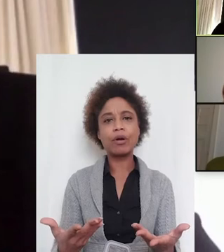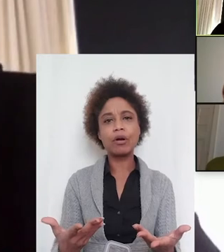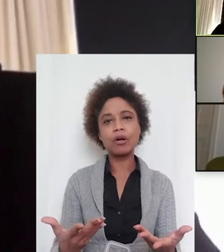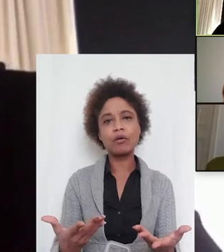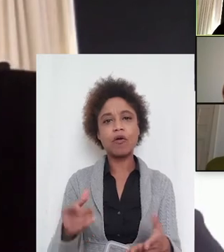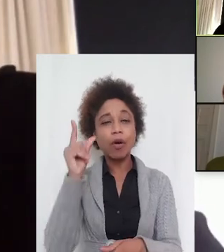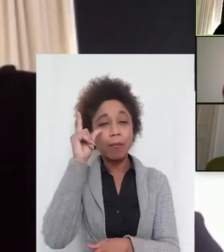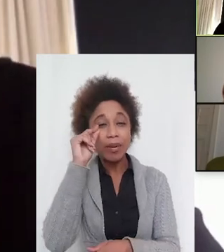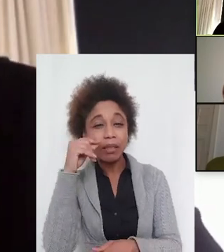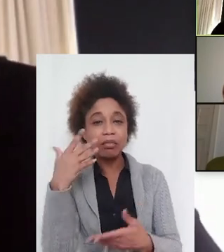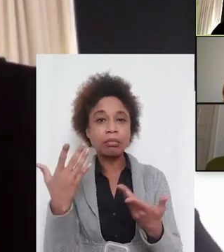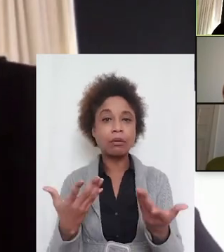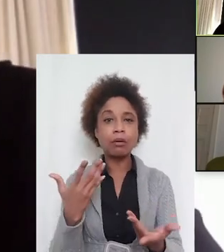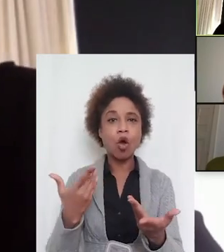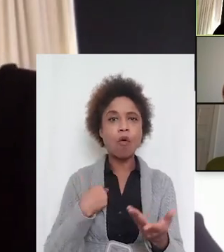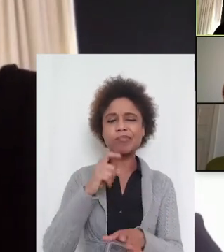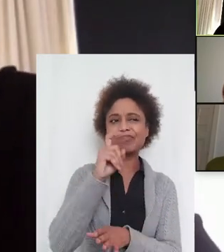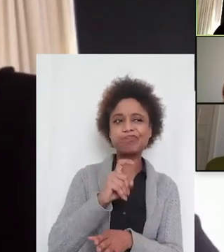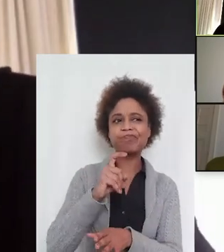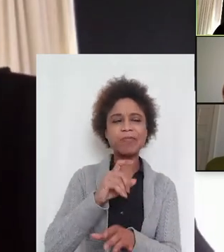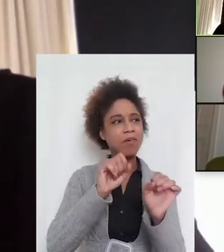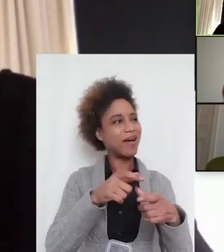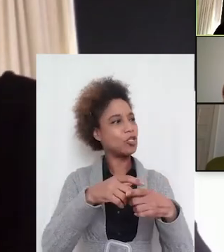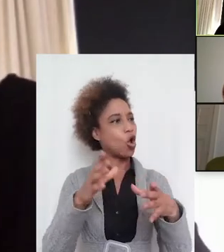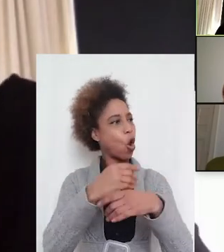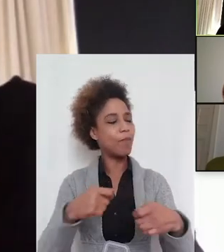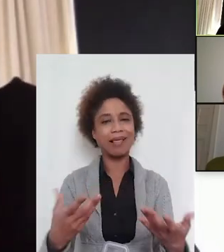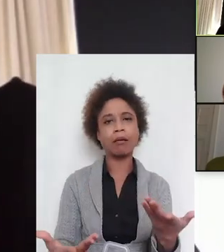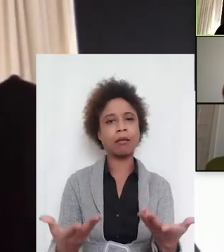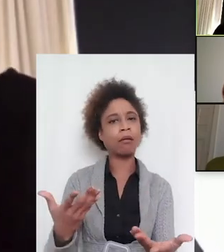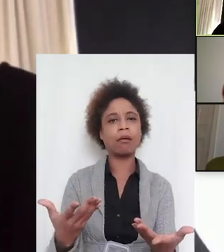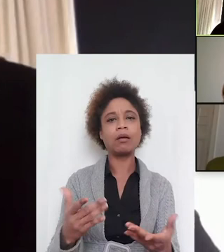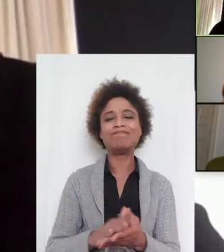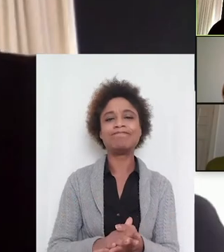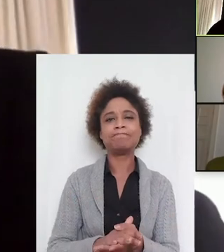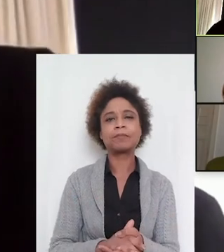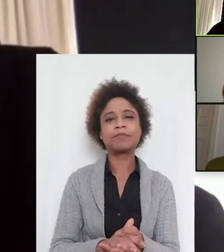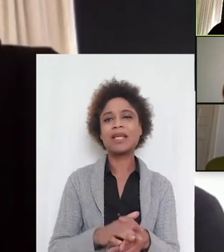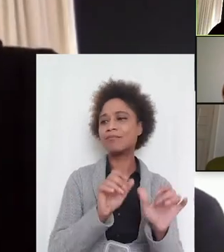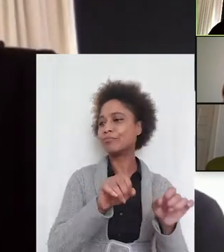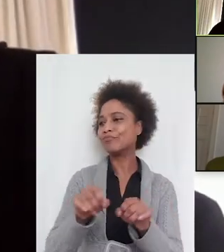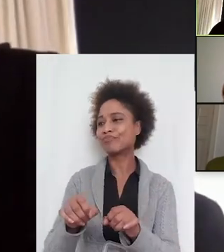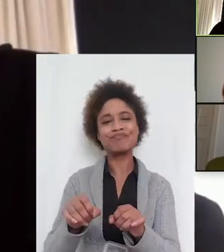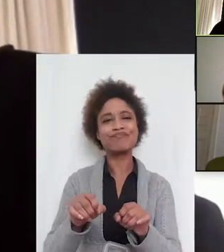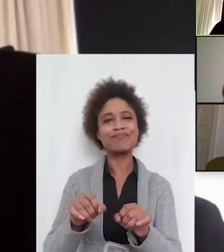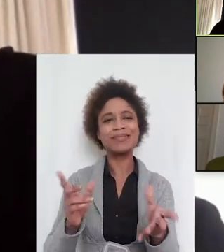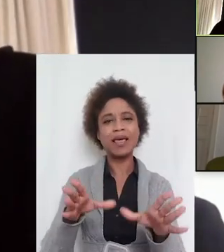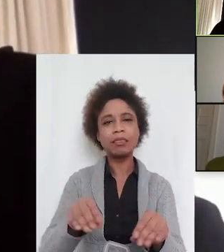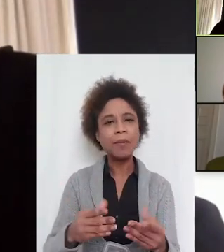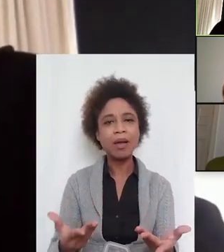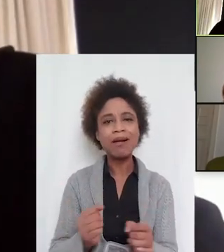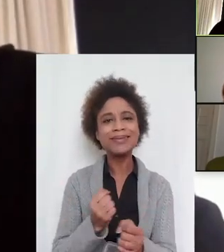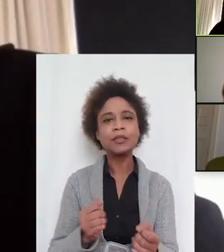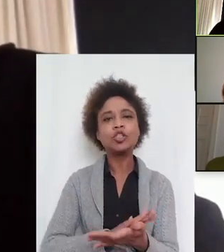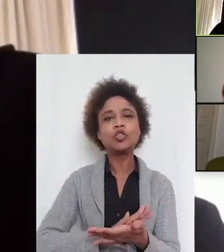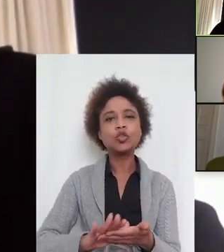of blind te zijn of gewoon afhankelijk van bepaalde hulpmiddelen. Dus ja, er kunnen geen beslissingen genomen worden zonder dat